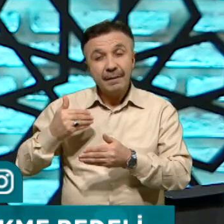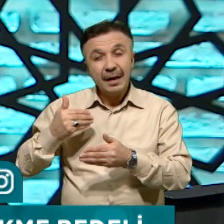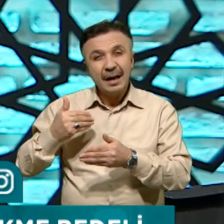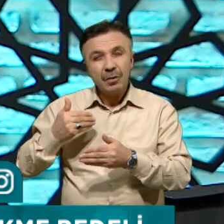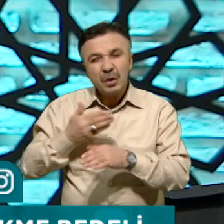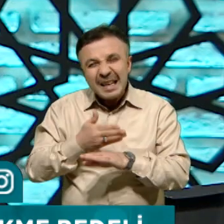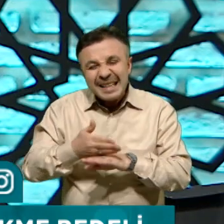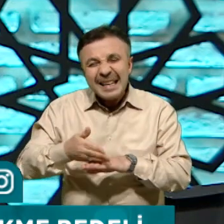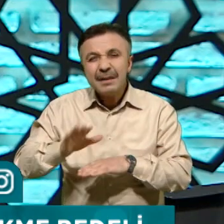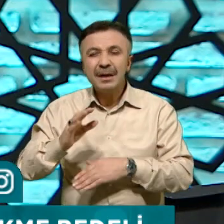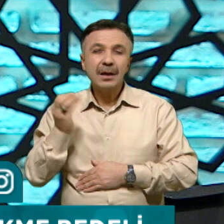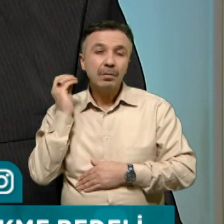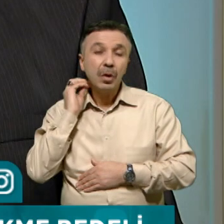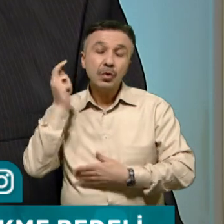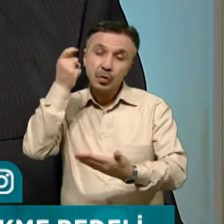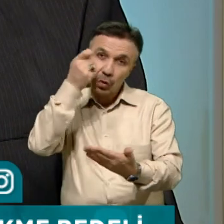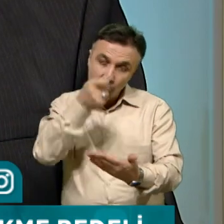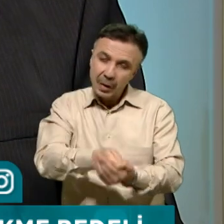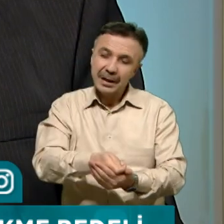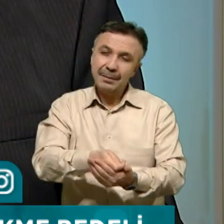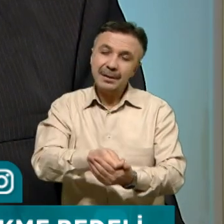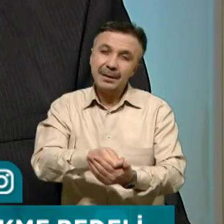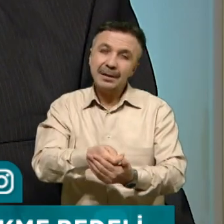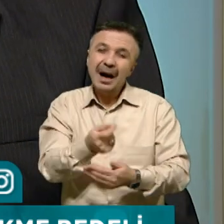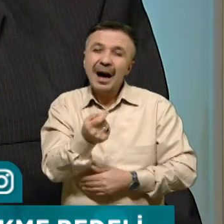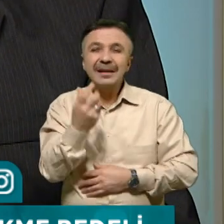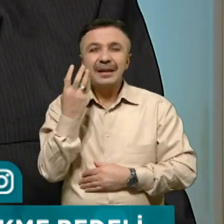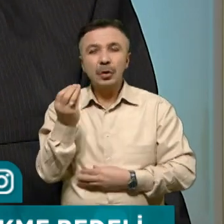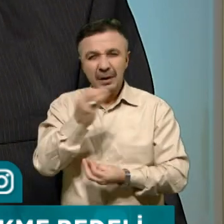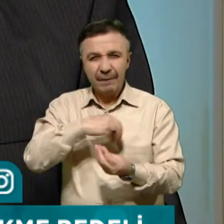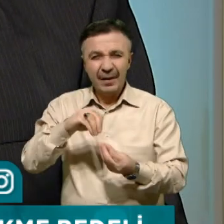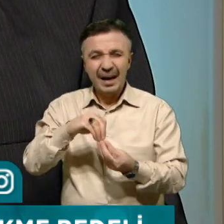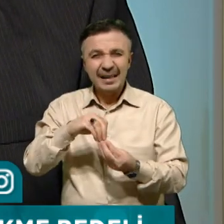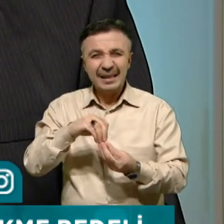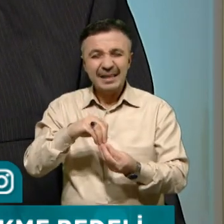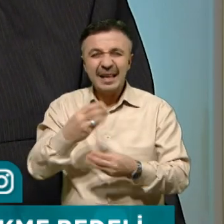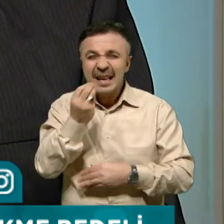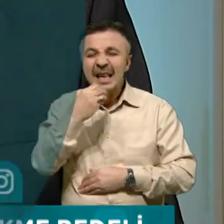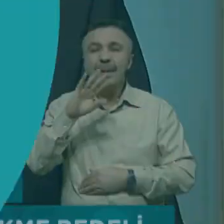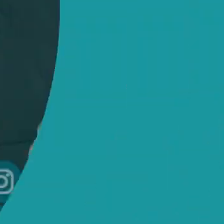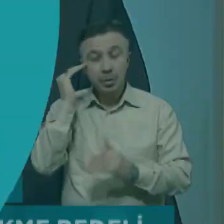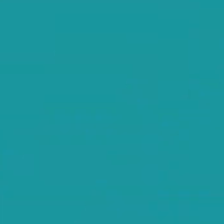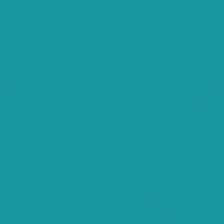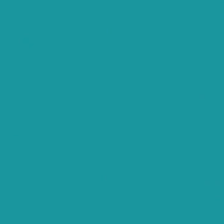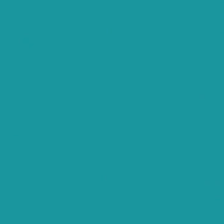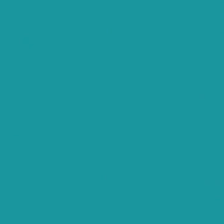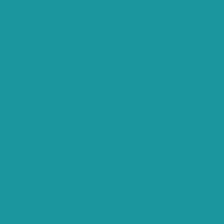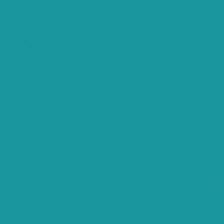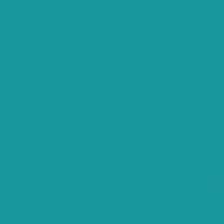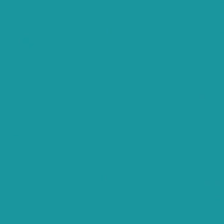borçlarını ödemesi, küçük de olsa, daha isabetli olur. Küçük de olsa faize bulaşmaması uygun olur. Eyvallah.